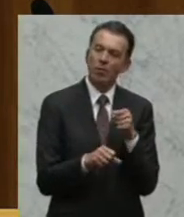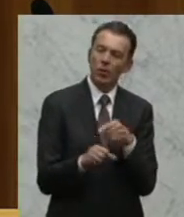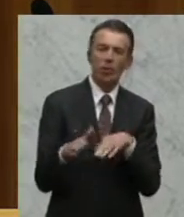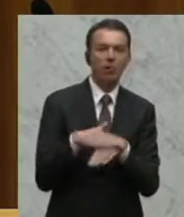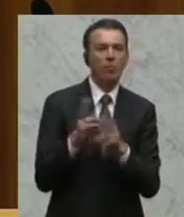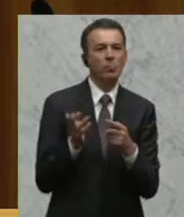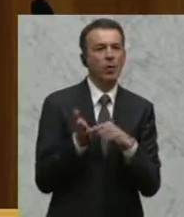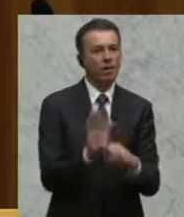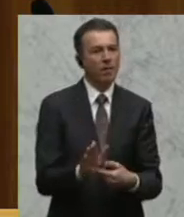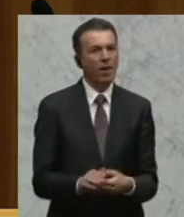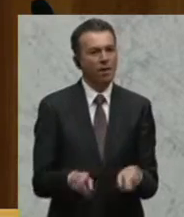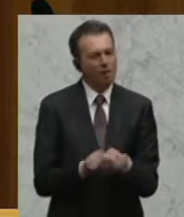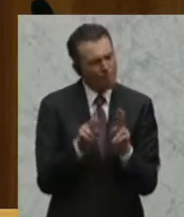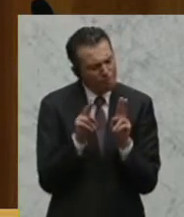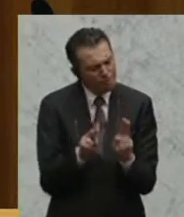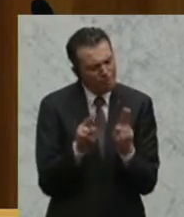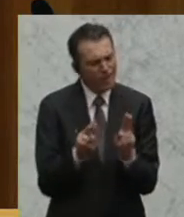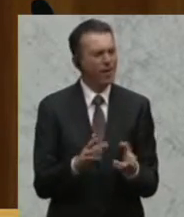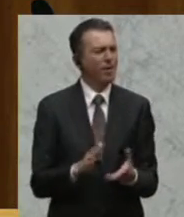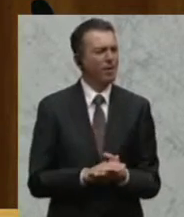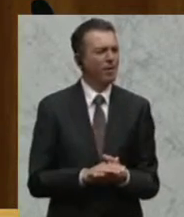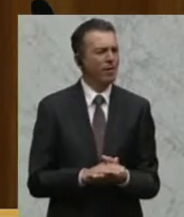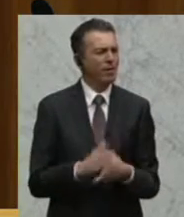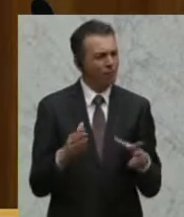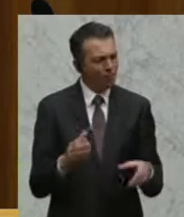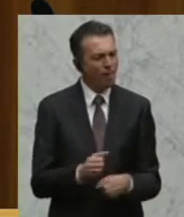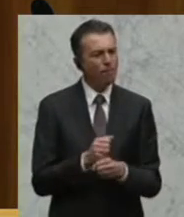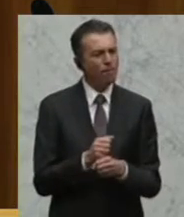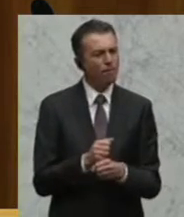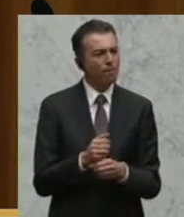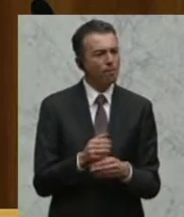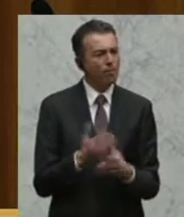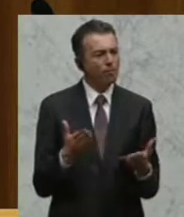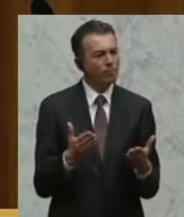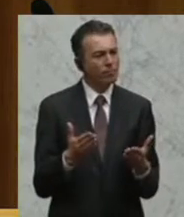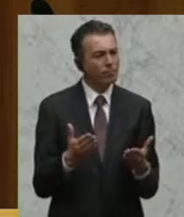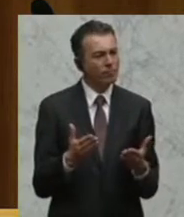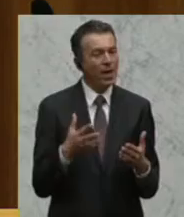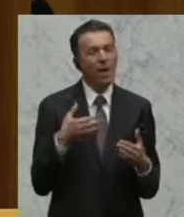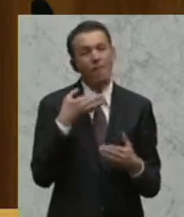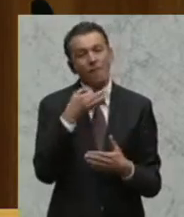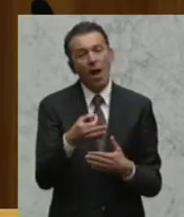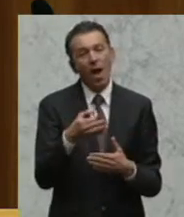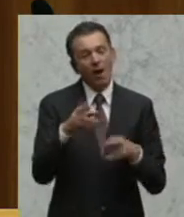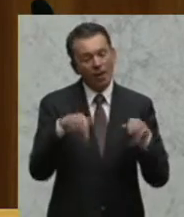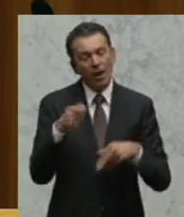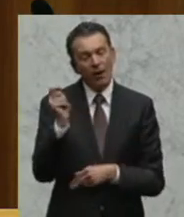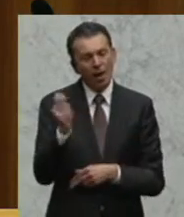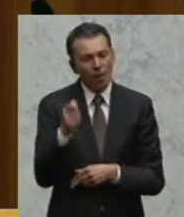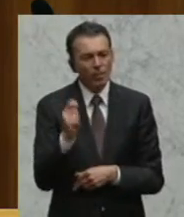konkreten Beispiels auch wirklich endlich einmal eine verfassungskonforme Auslegung des Interpellationsrechts,